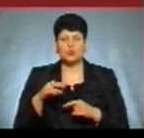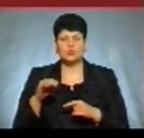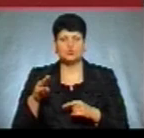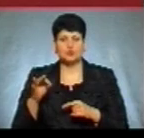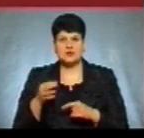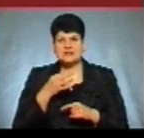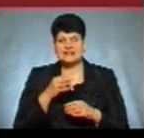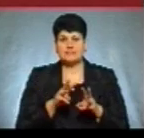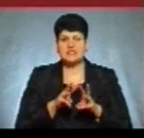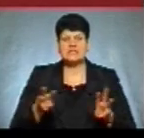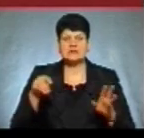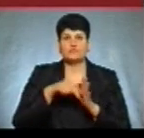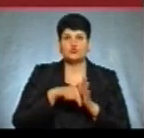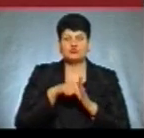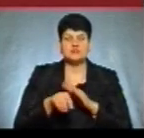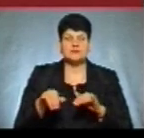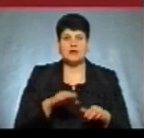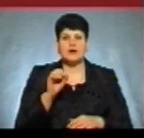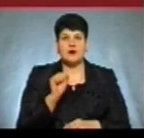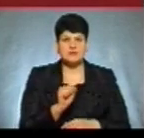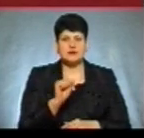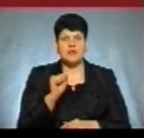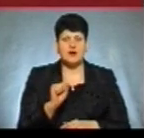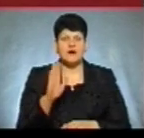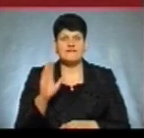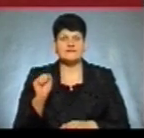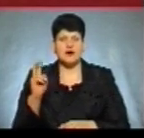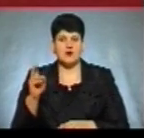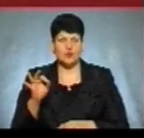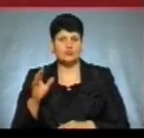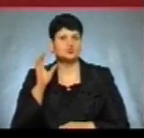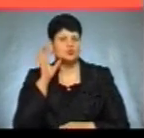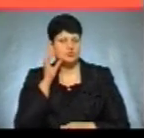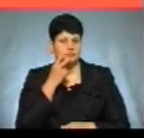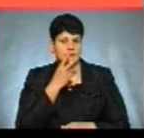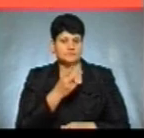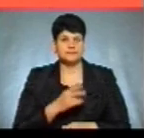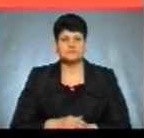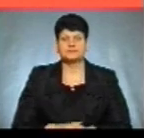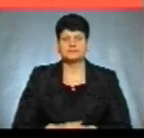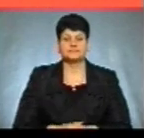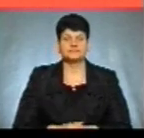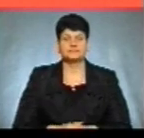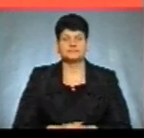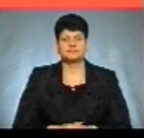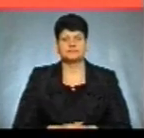заявив міністр внутрішніх справ Арсен Аваков. Давайте почуємо і подивимося, як це працює.